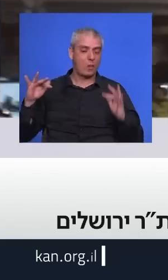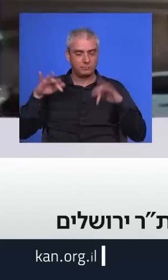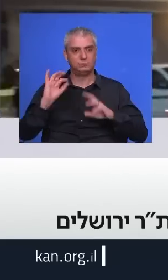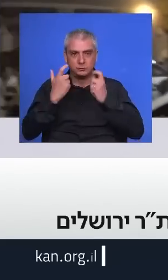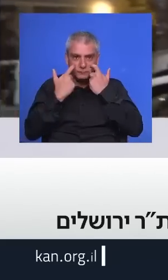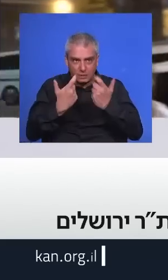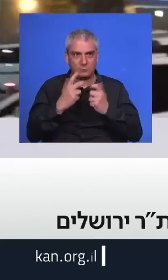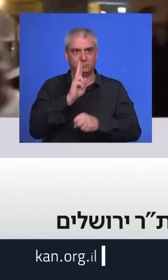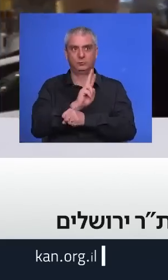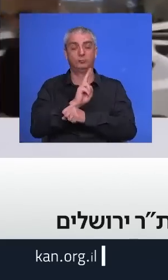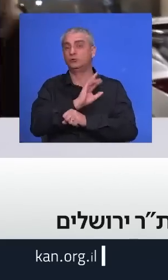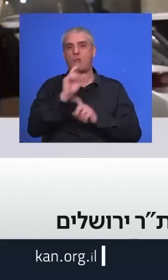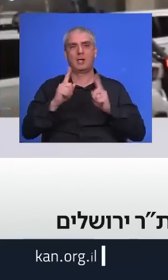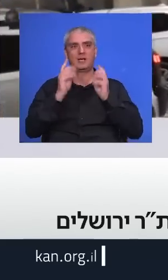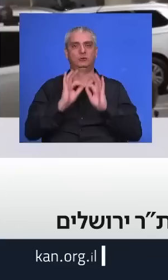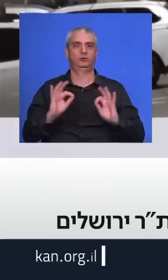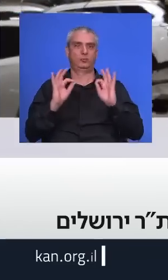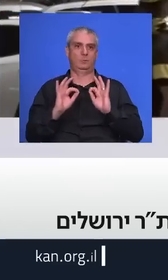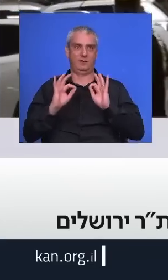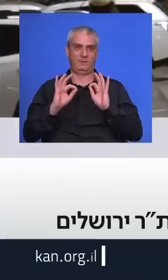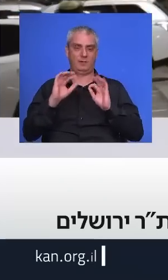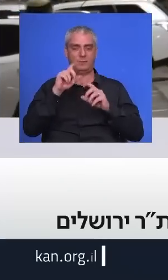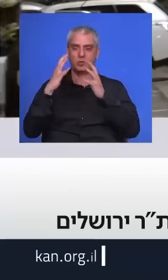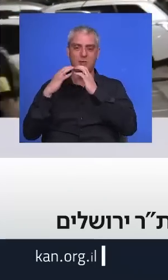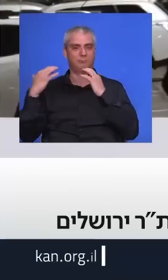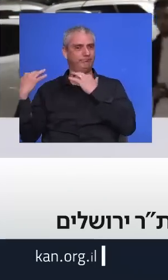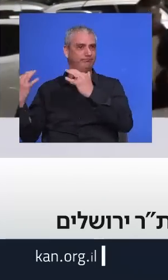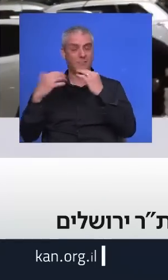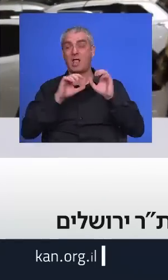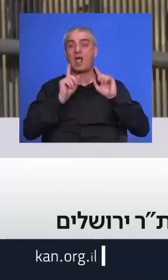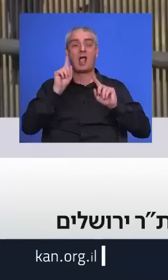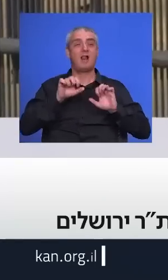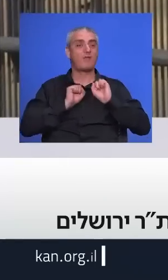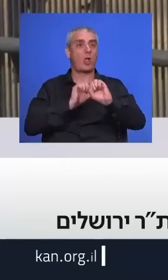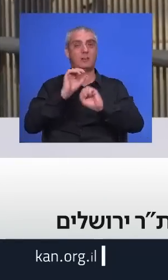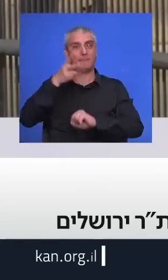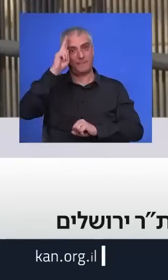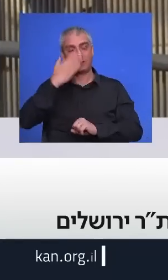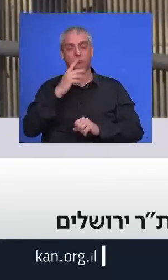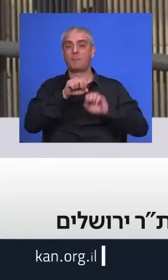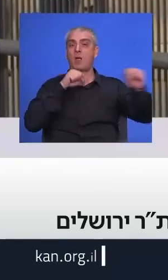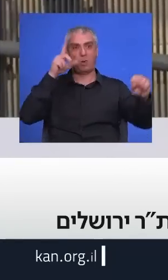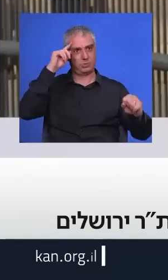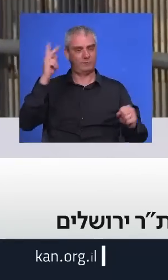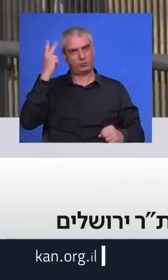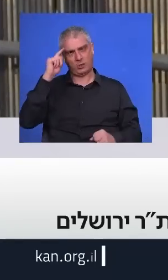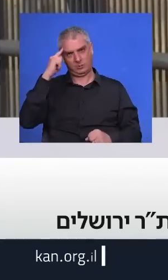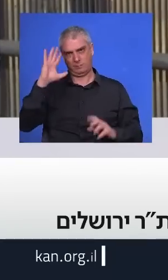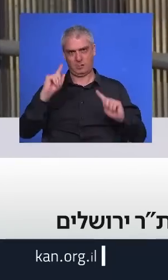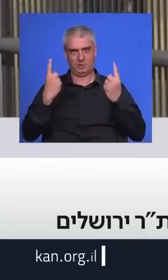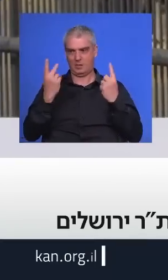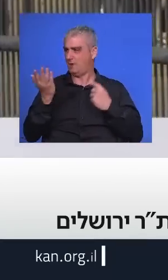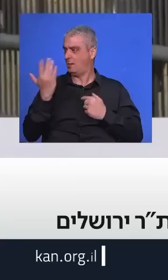לראות ששום דבר לא קורה בין הקהלים הללו. אלפי אוהדים של ביתר ירושלים, הפועל תל אביב, אנחנו יודעים מה קרה